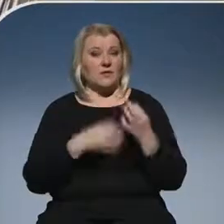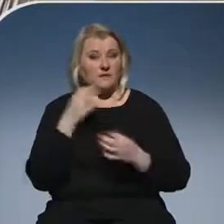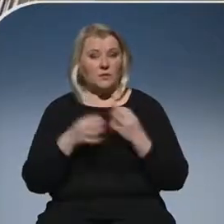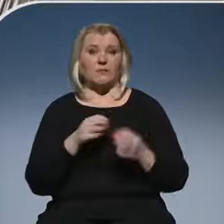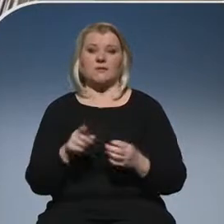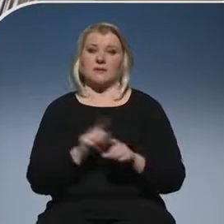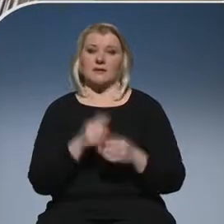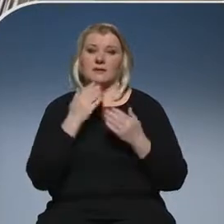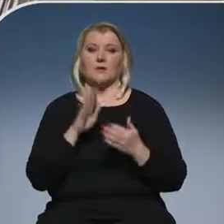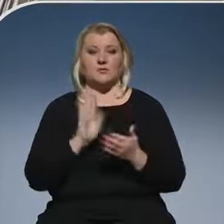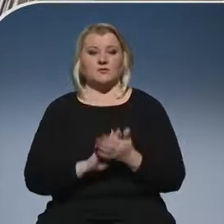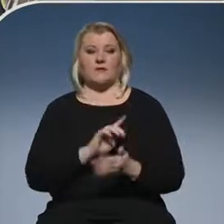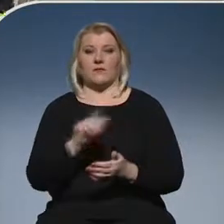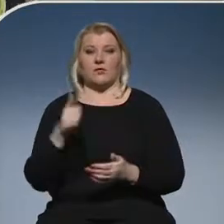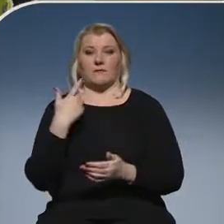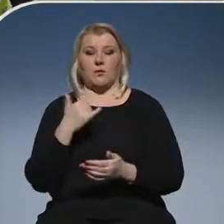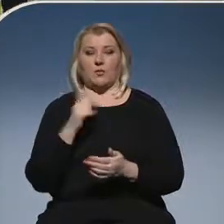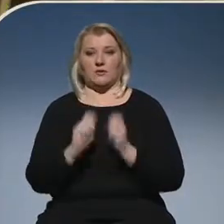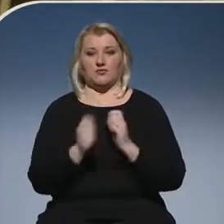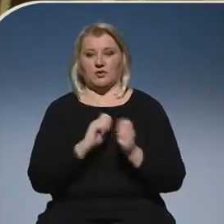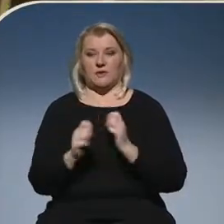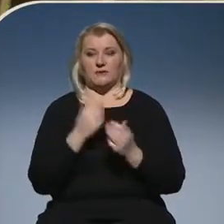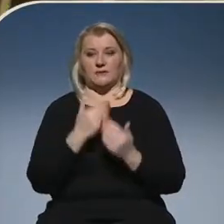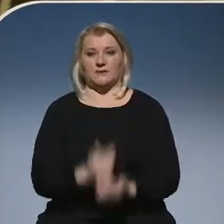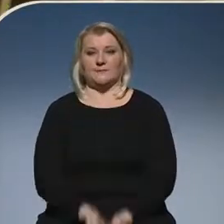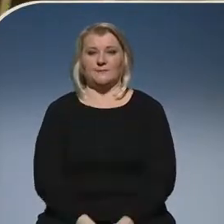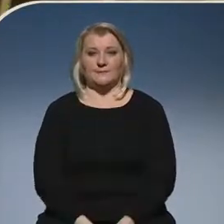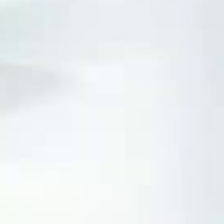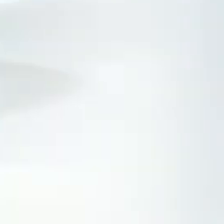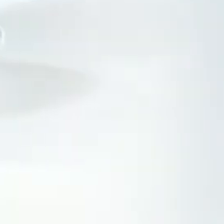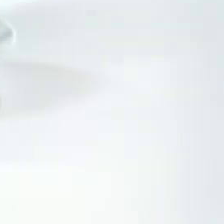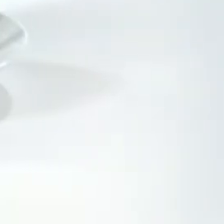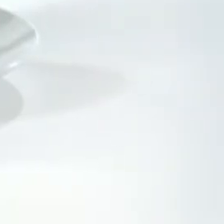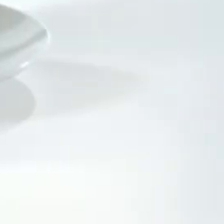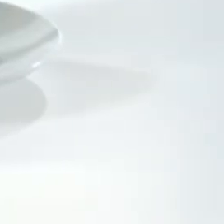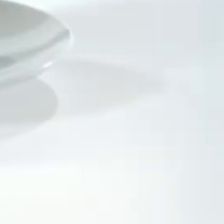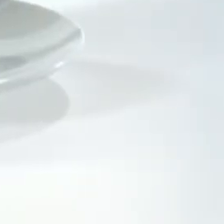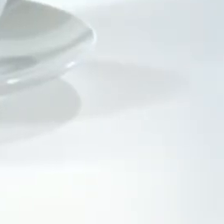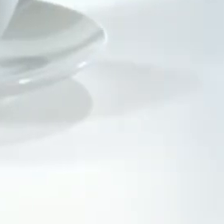námi zůstanete až do konce vysílání a budete odpovídat na chatu. Díky. Taky díky.